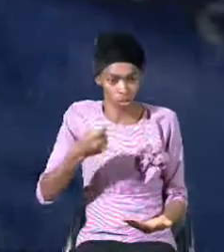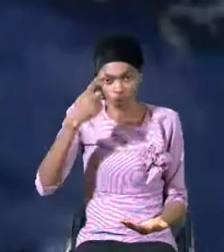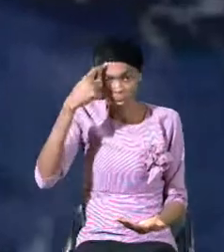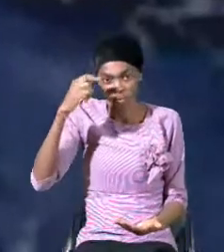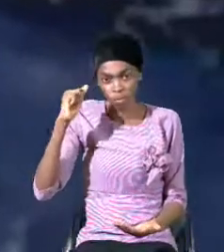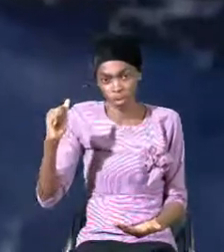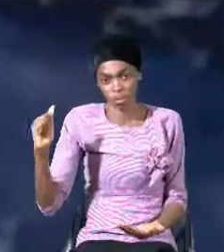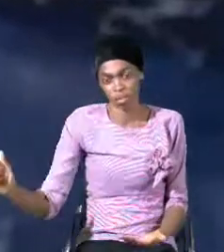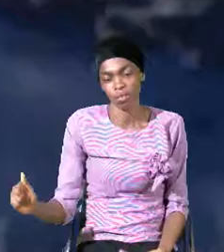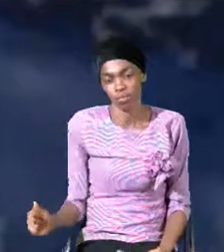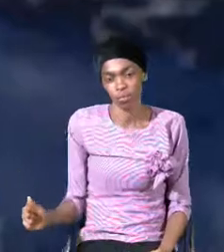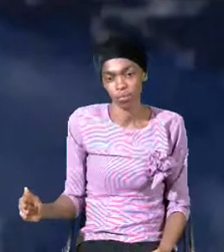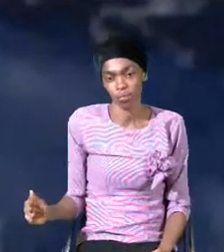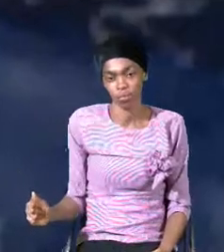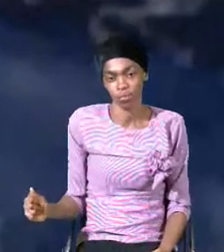pour lui-même,